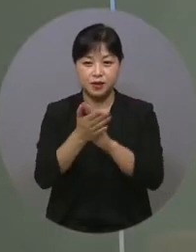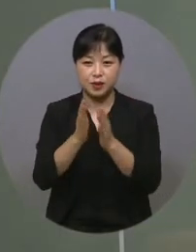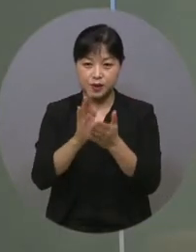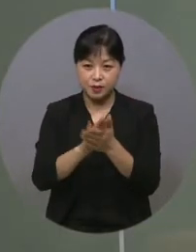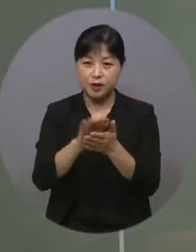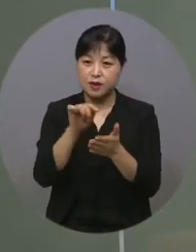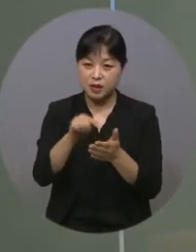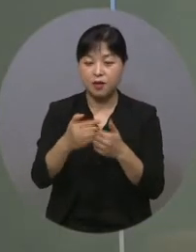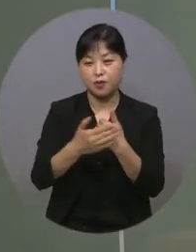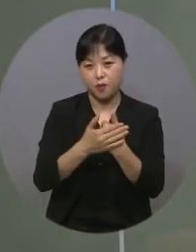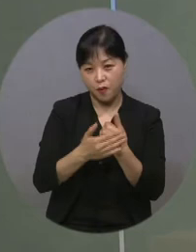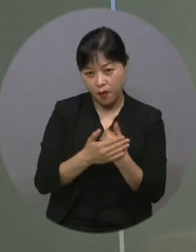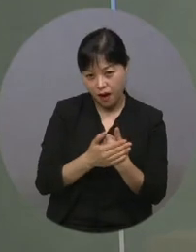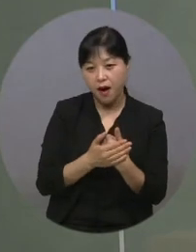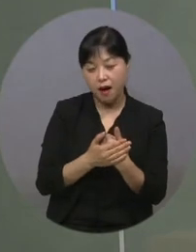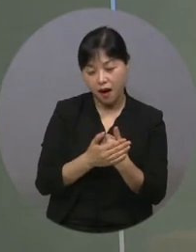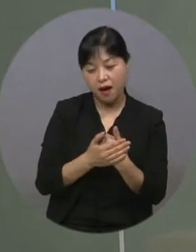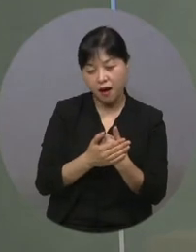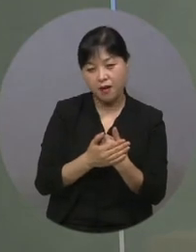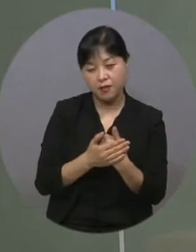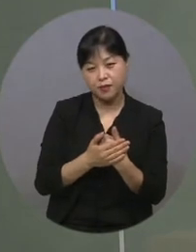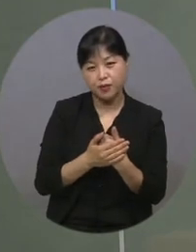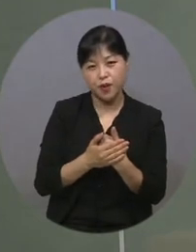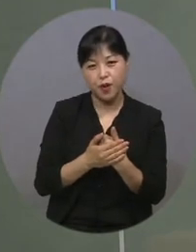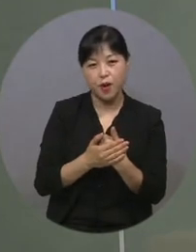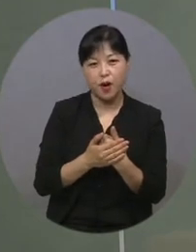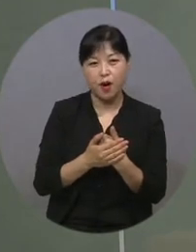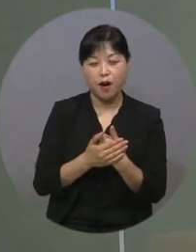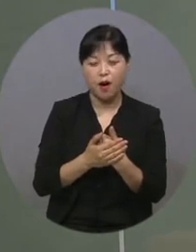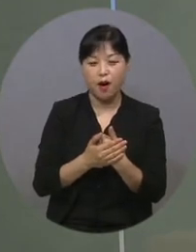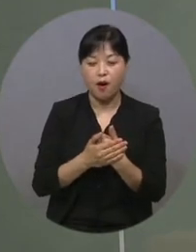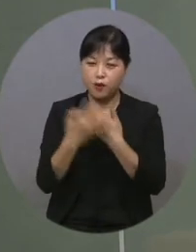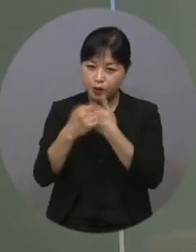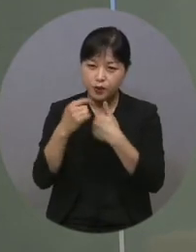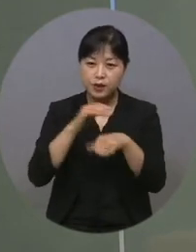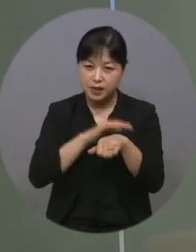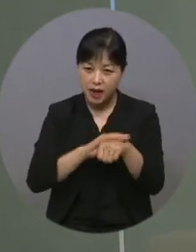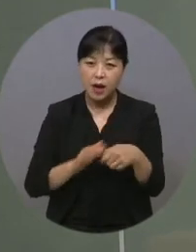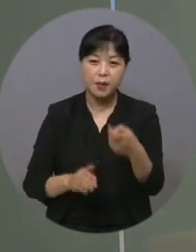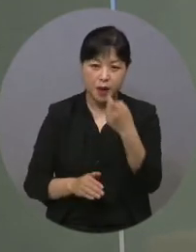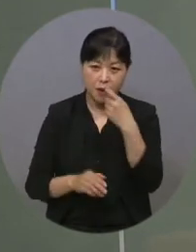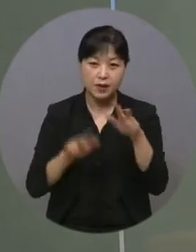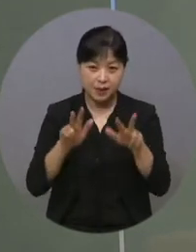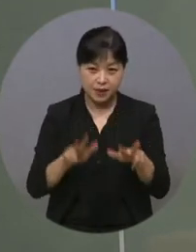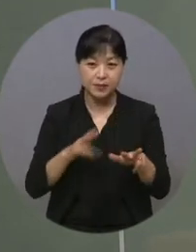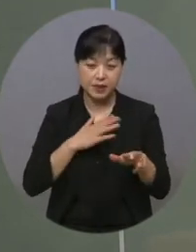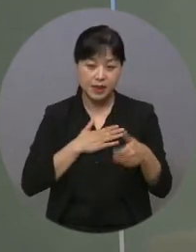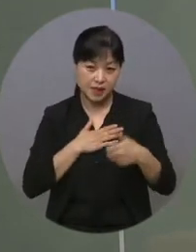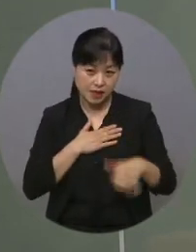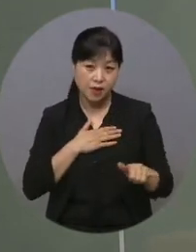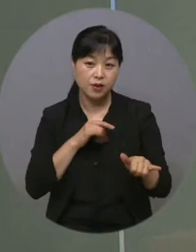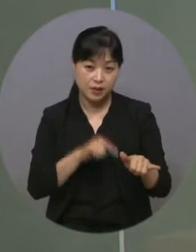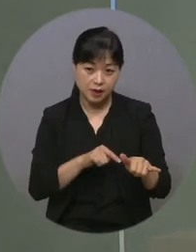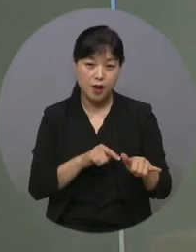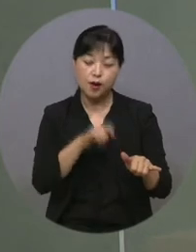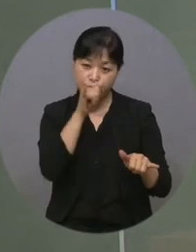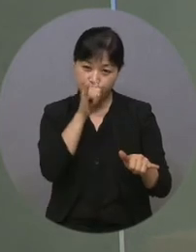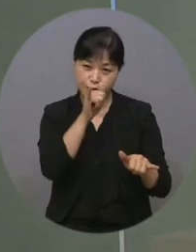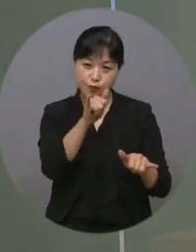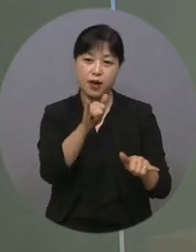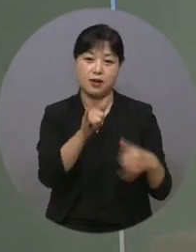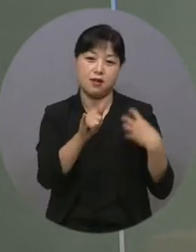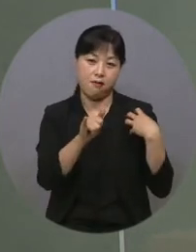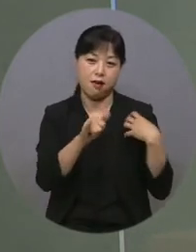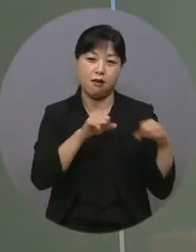덕인지 인성교육이 잘 돼가지고 이 자식들이 지금 다 사회에 훌륭한 역할을